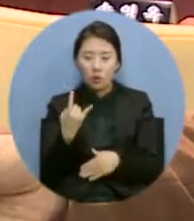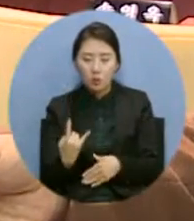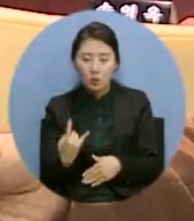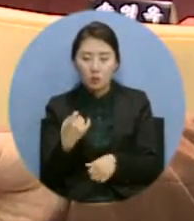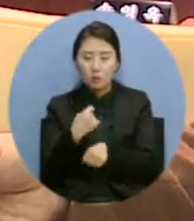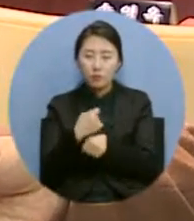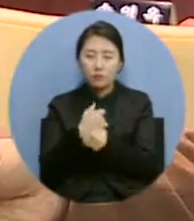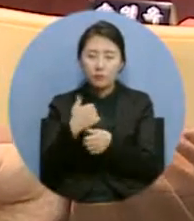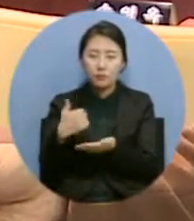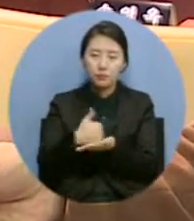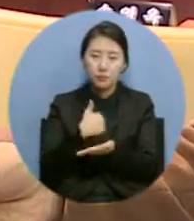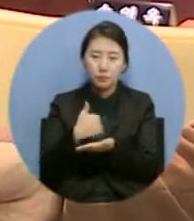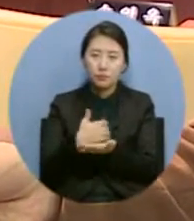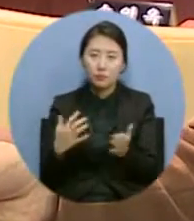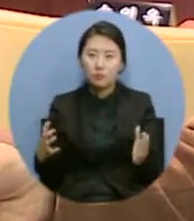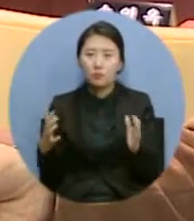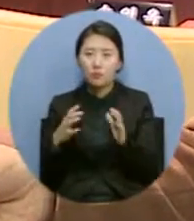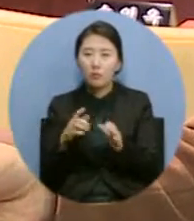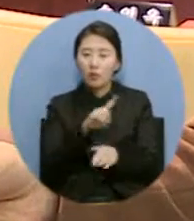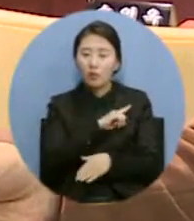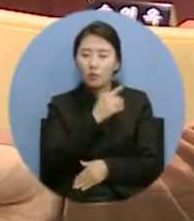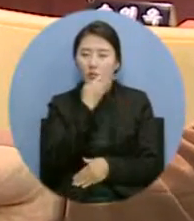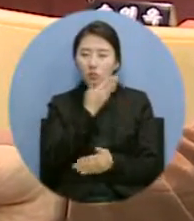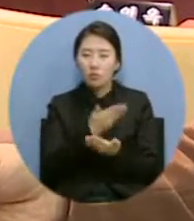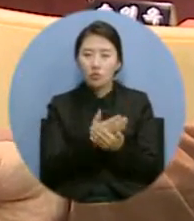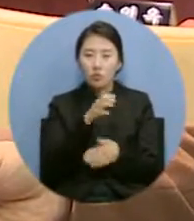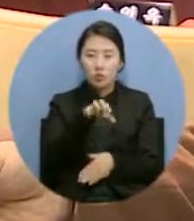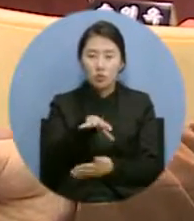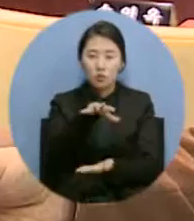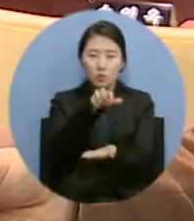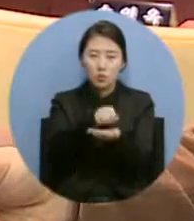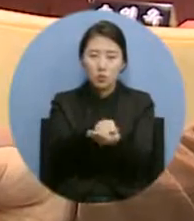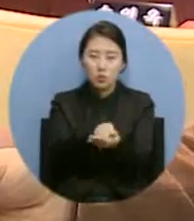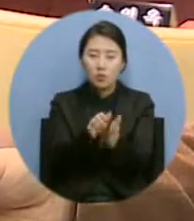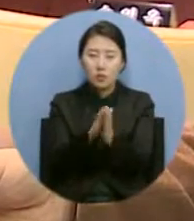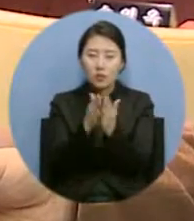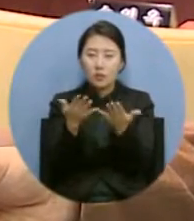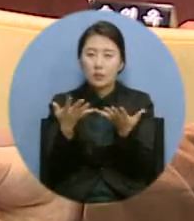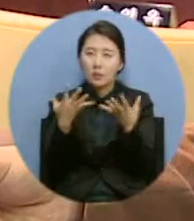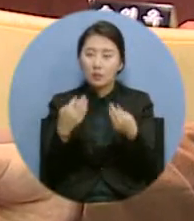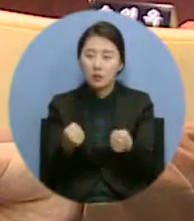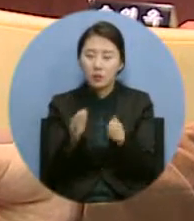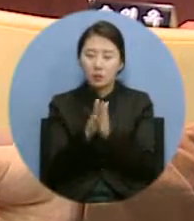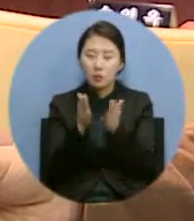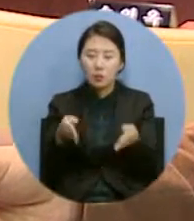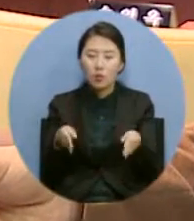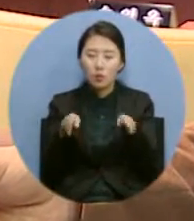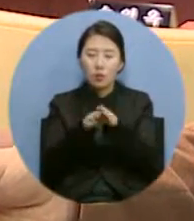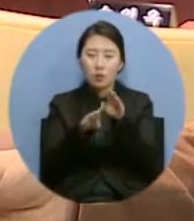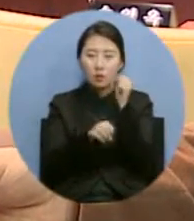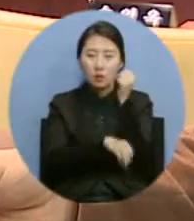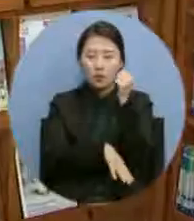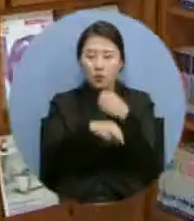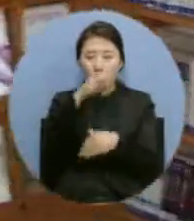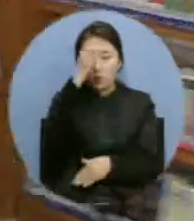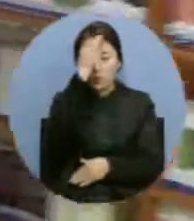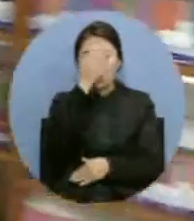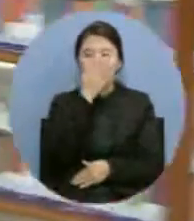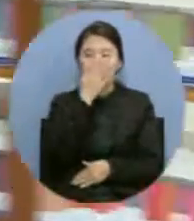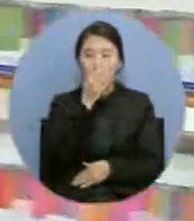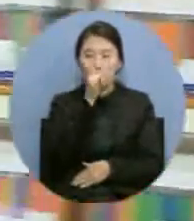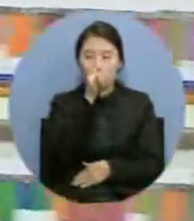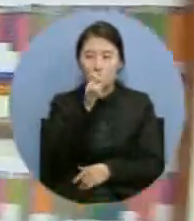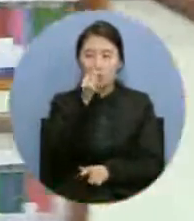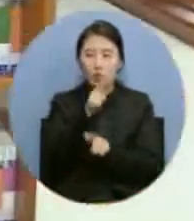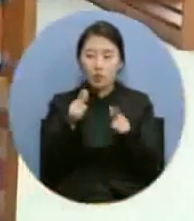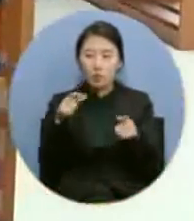좀 모아봤어요. 사실 가장 중요한 거는 뭐 장서 확보인 것 같아요. 책이 많아야 도서관으로서 기본적인 기능을 할수 있고, 네. 또